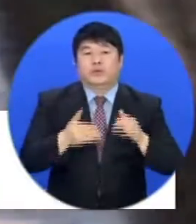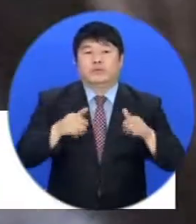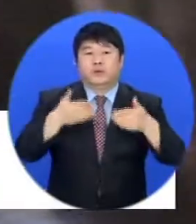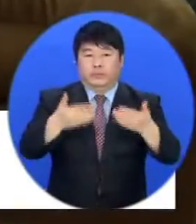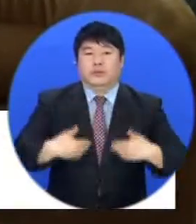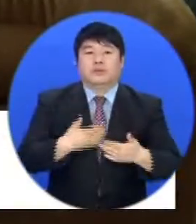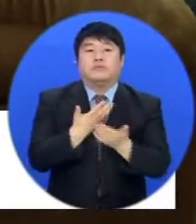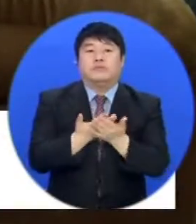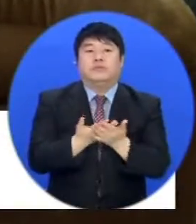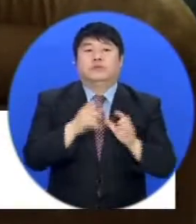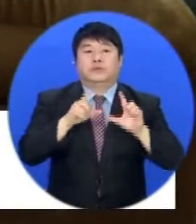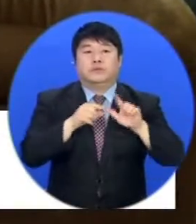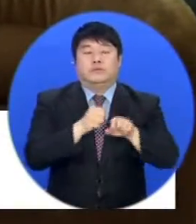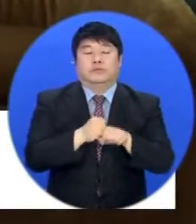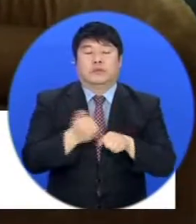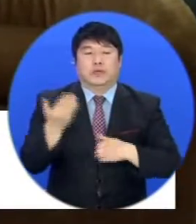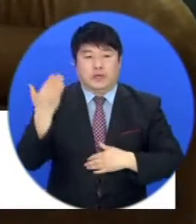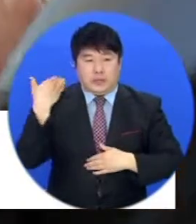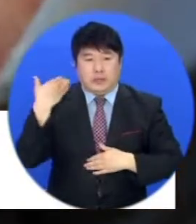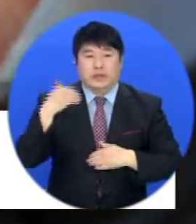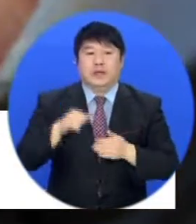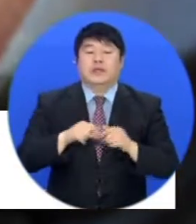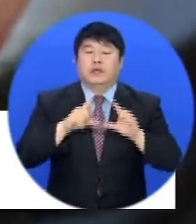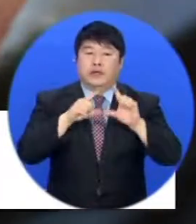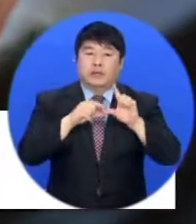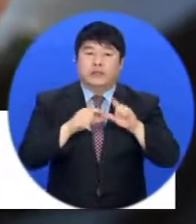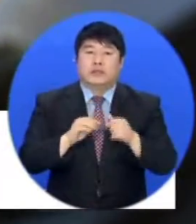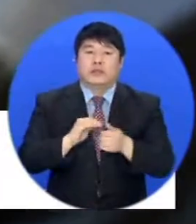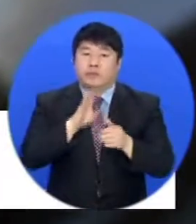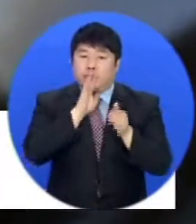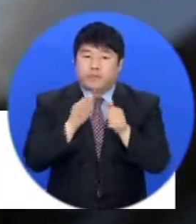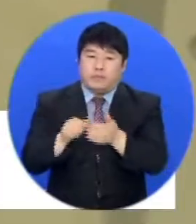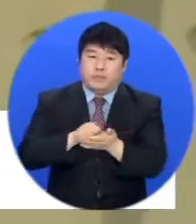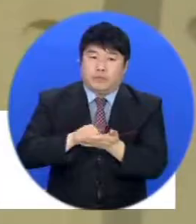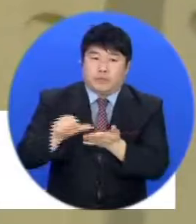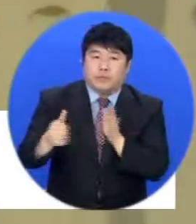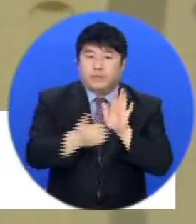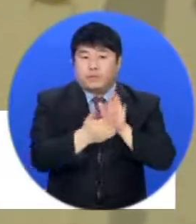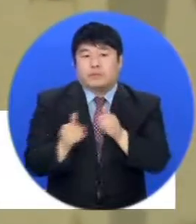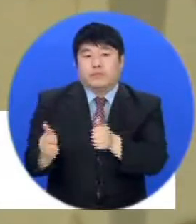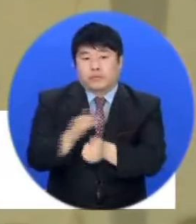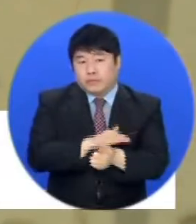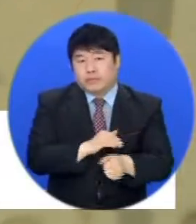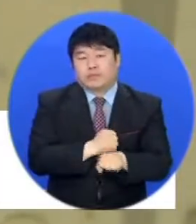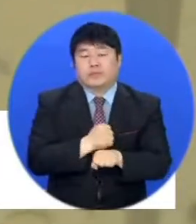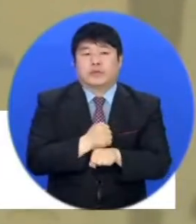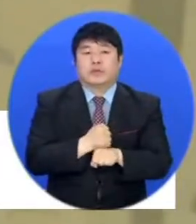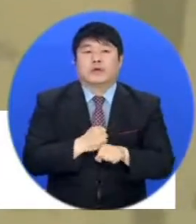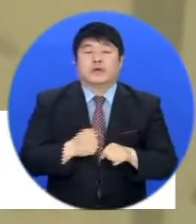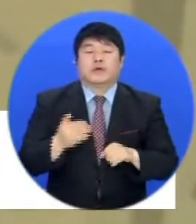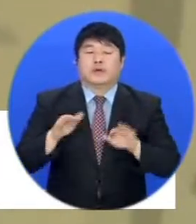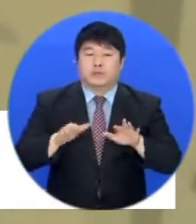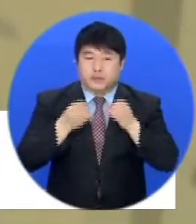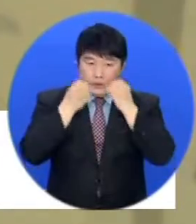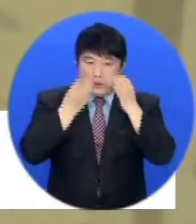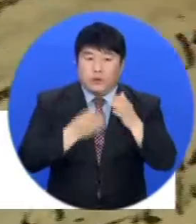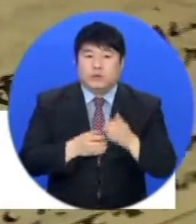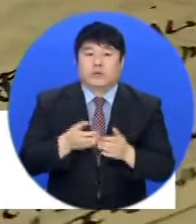대부분은 과거 일부 내용이 가려진 채 공개된 문서고 일부 새로운 문서도 포함돼 있다고